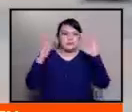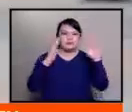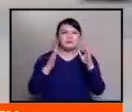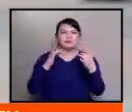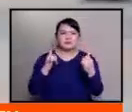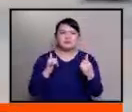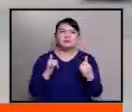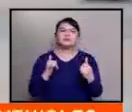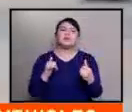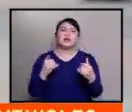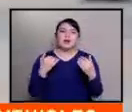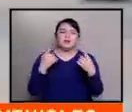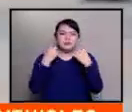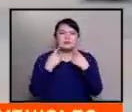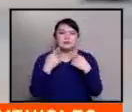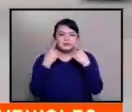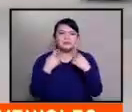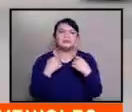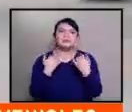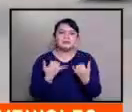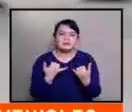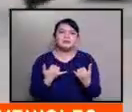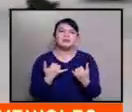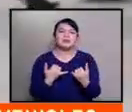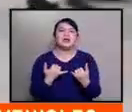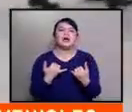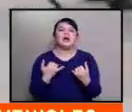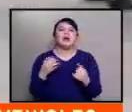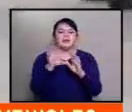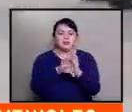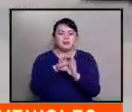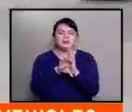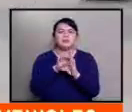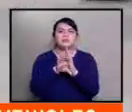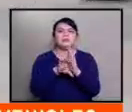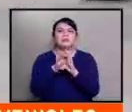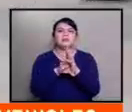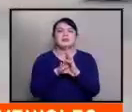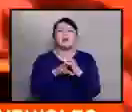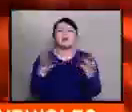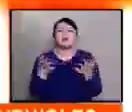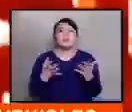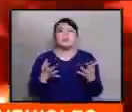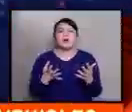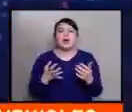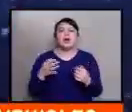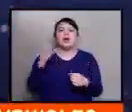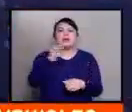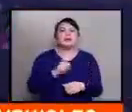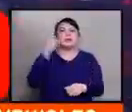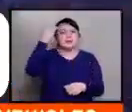nag-uumapaupo ng emosyon ang huling gabi ng mga bida ng Avengers Endgame dito sa Seoul, South Korea.